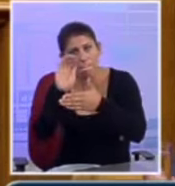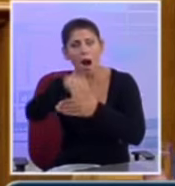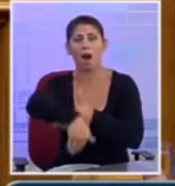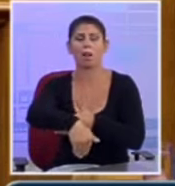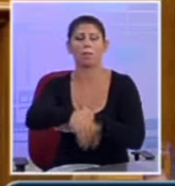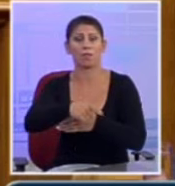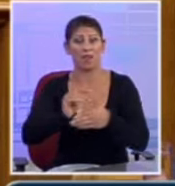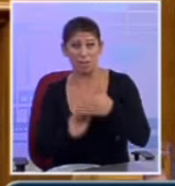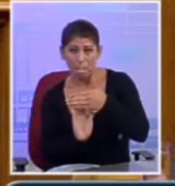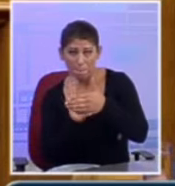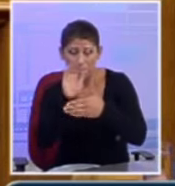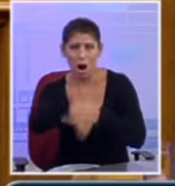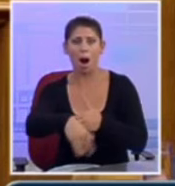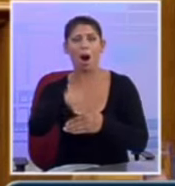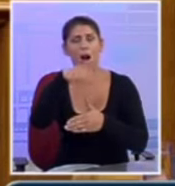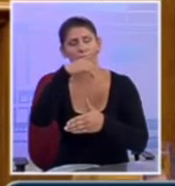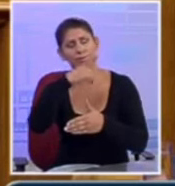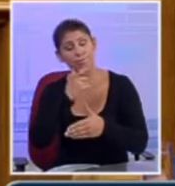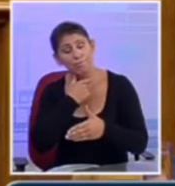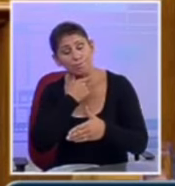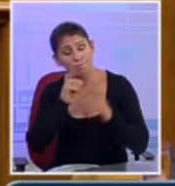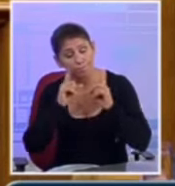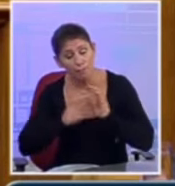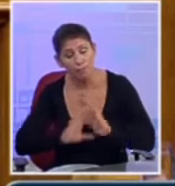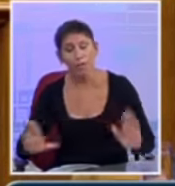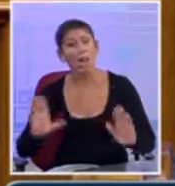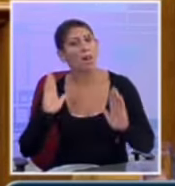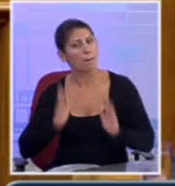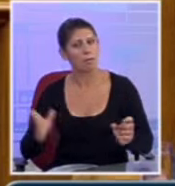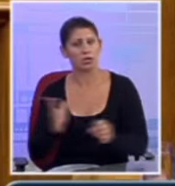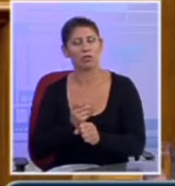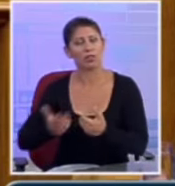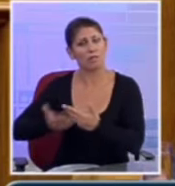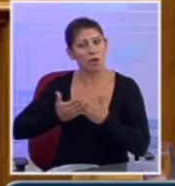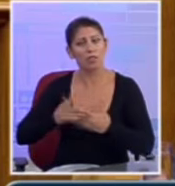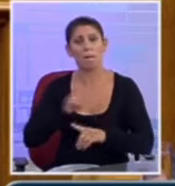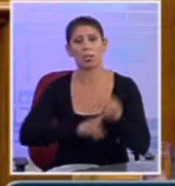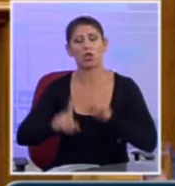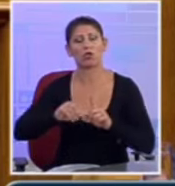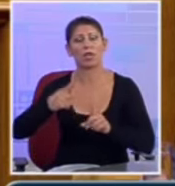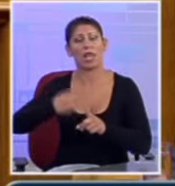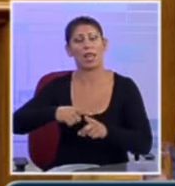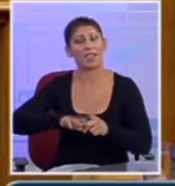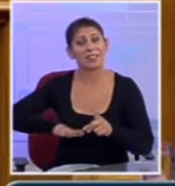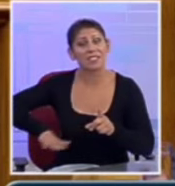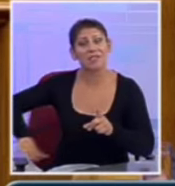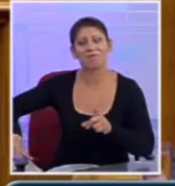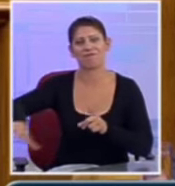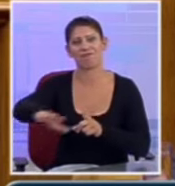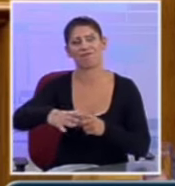υπέρβαση αυτή είναι αναγκαία και εφικτή και αργός μας θα είναι ο ελληνικός λαός. Γιατί ο ελληνικός